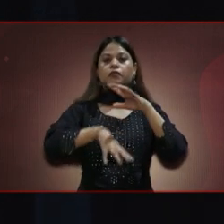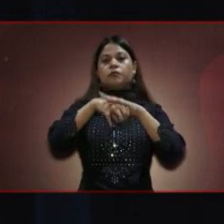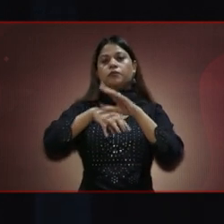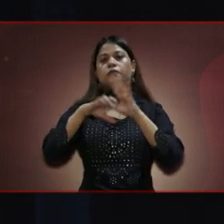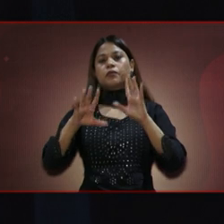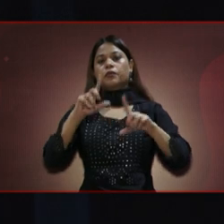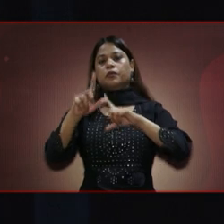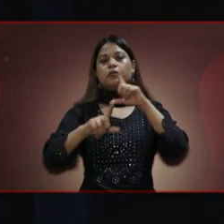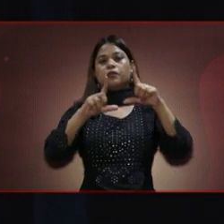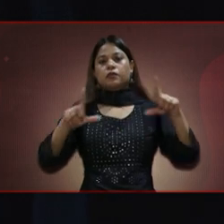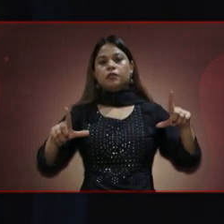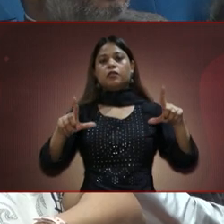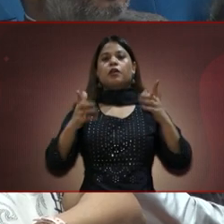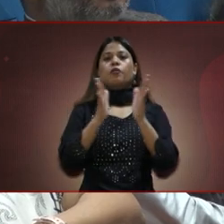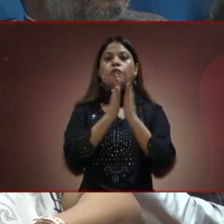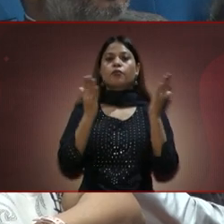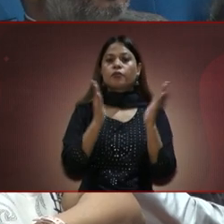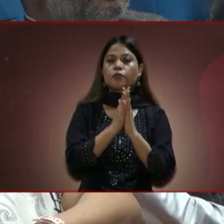लैंग्वेज, बुक,